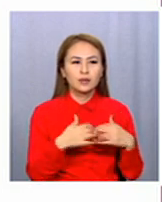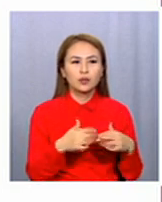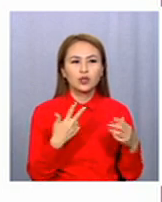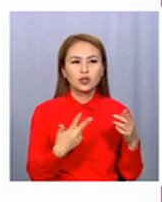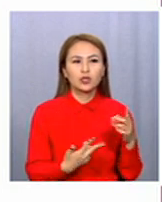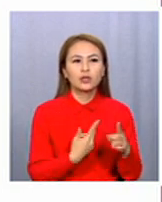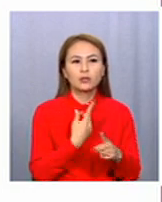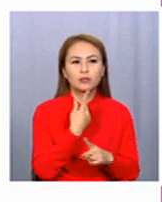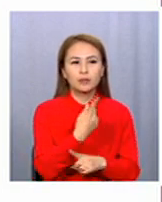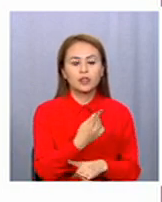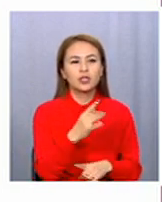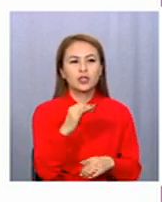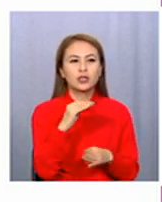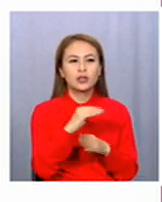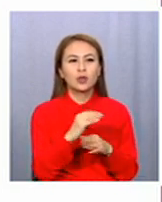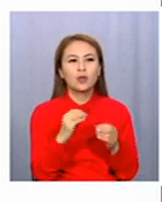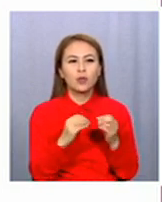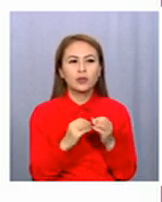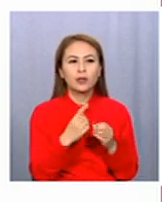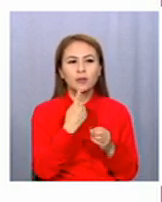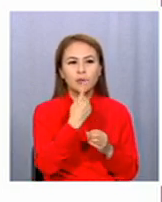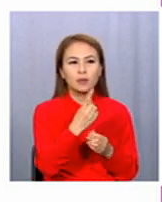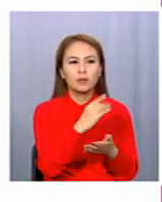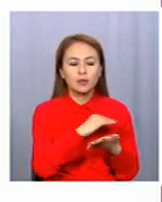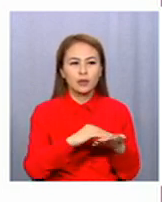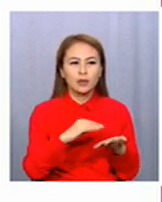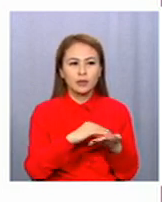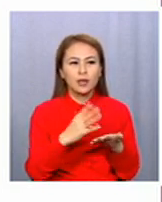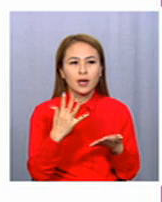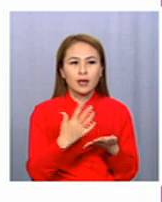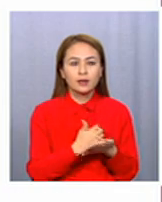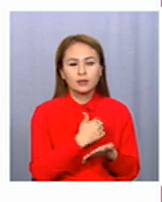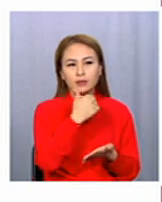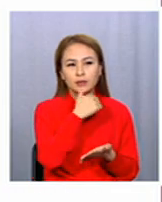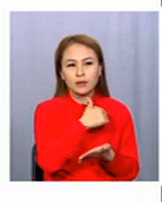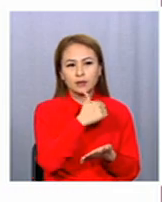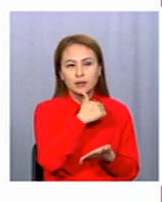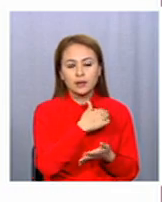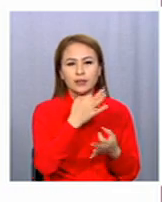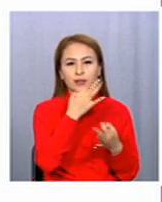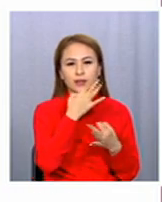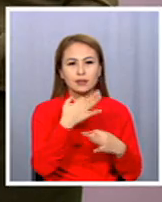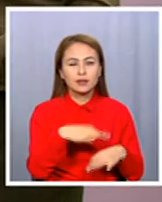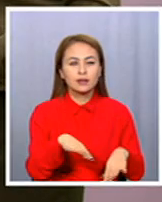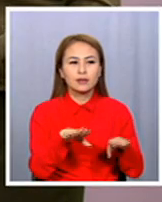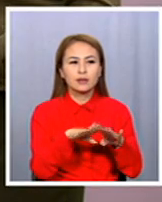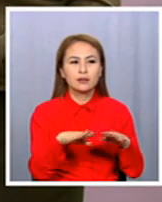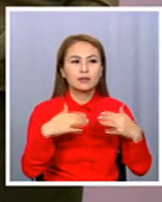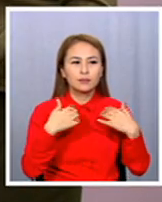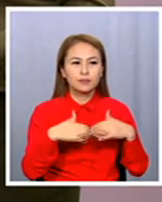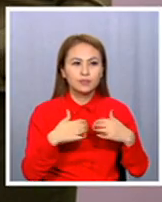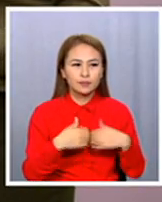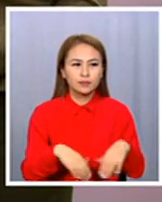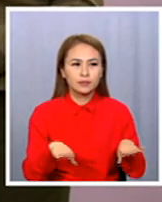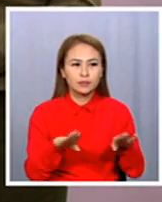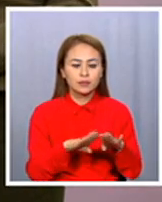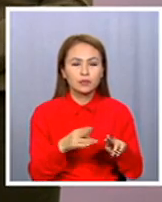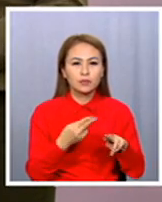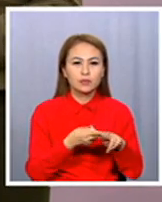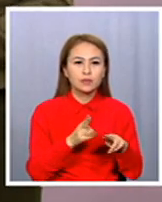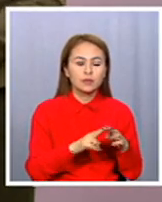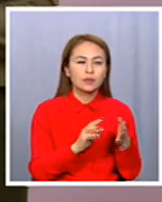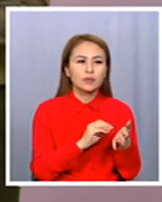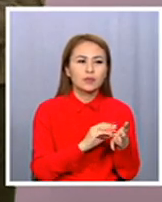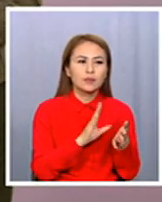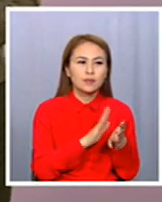және оннан бір бөлігін анықтаңдар. Кез келген санның бөлігін анықтау үшін сол санды